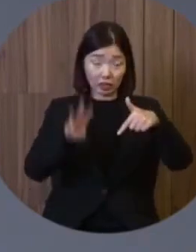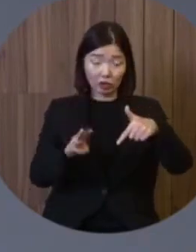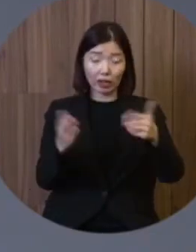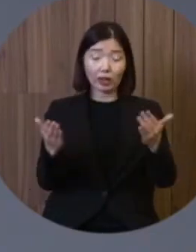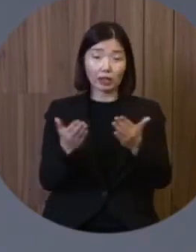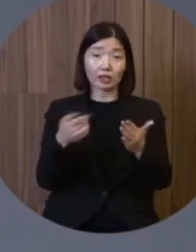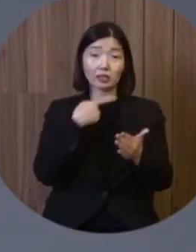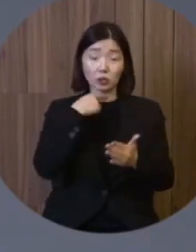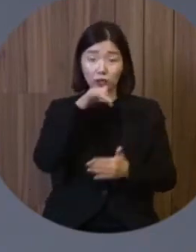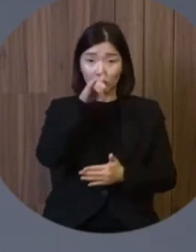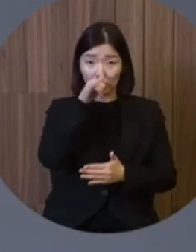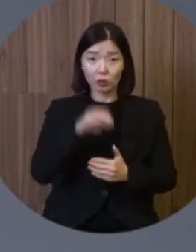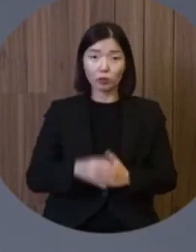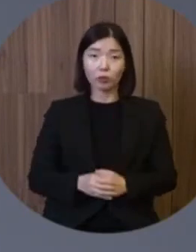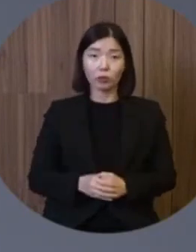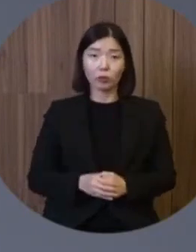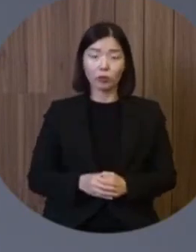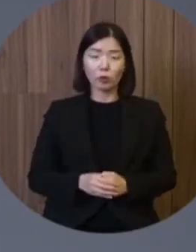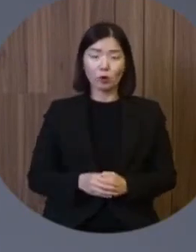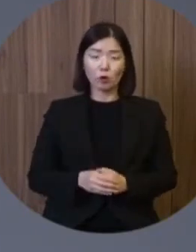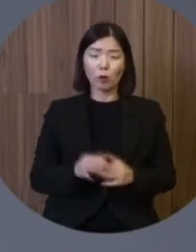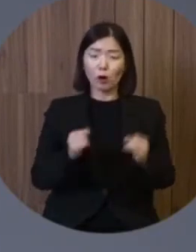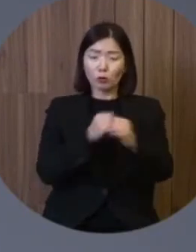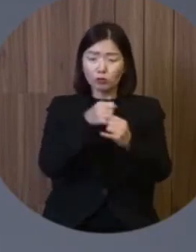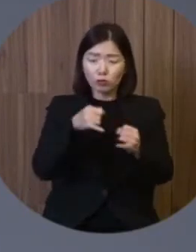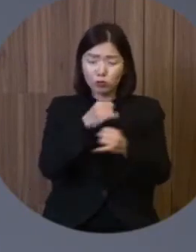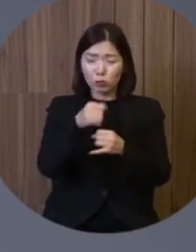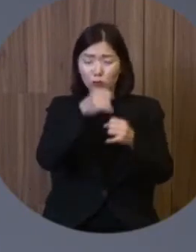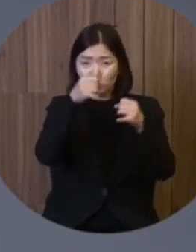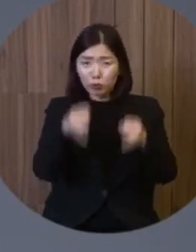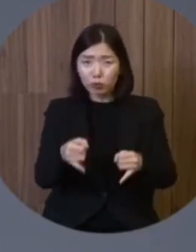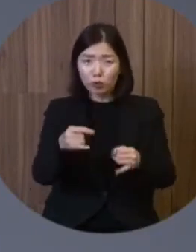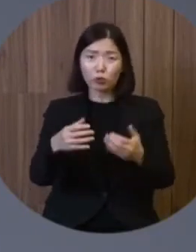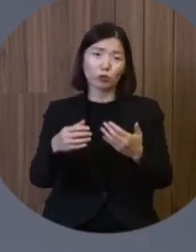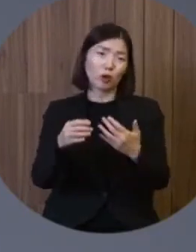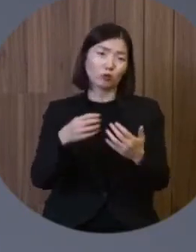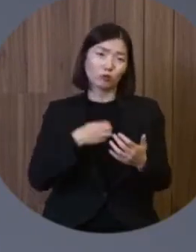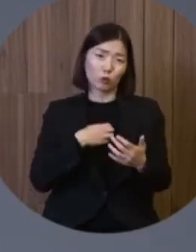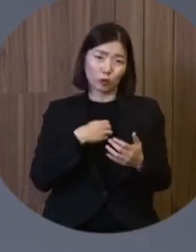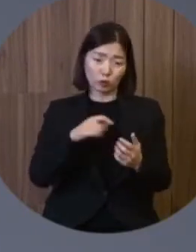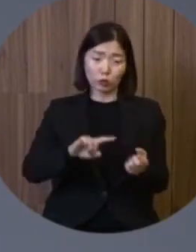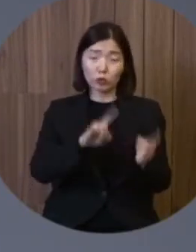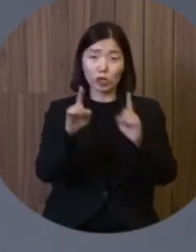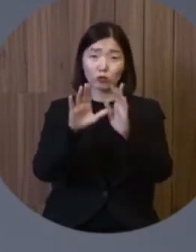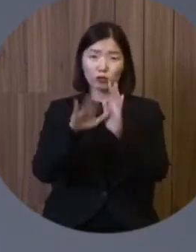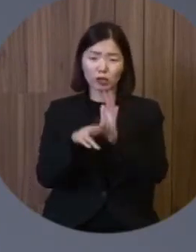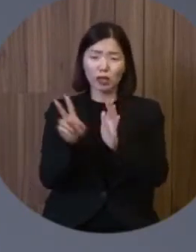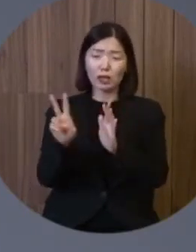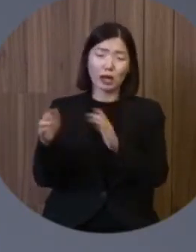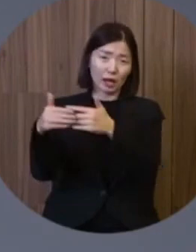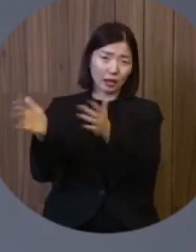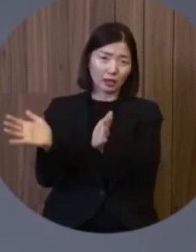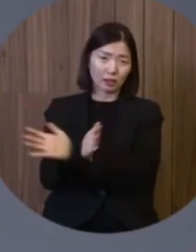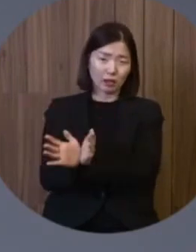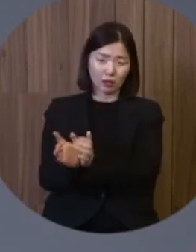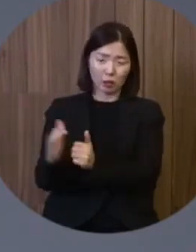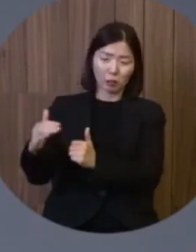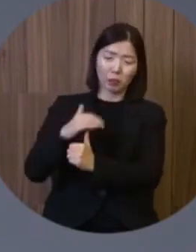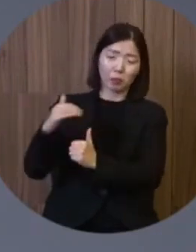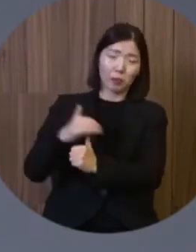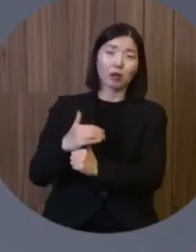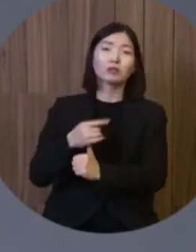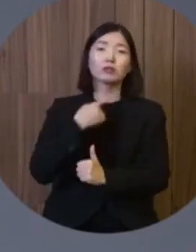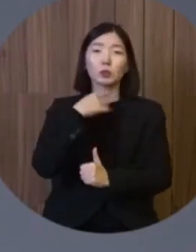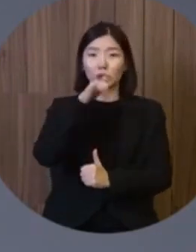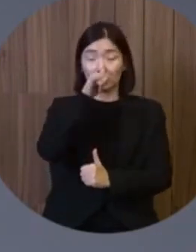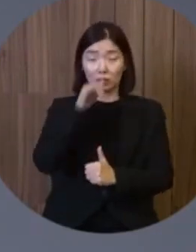인천광역시장으로 취임하고 부도 위기에 인천을 구하는 과정에서 야당의 적반하장의 공격을